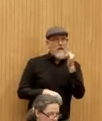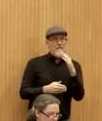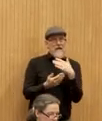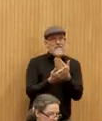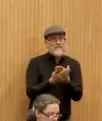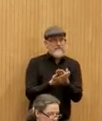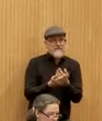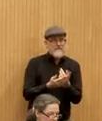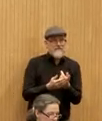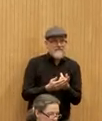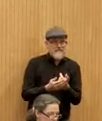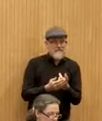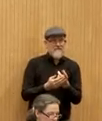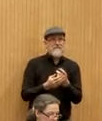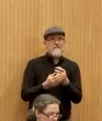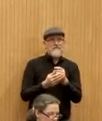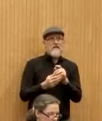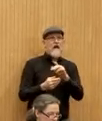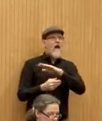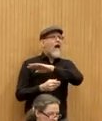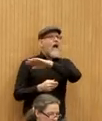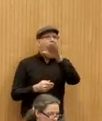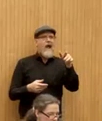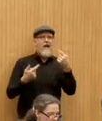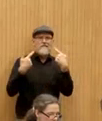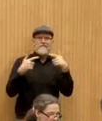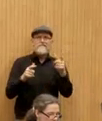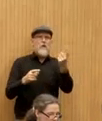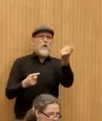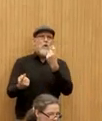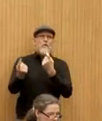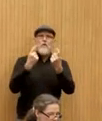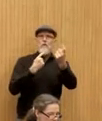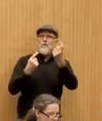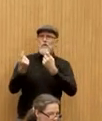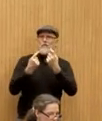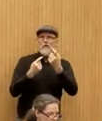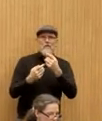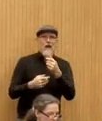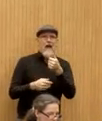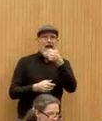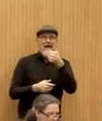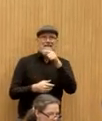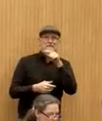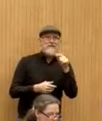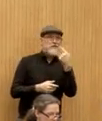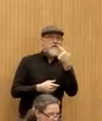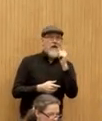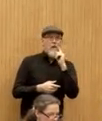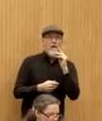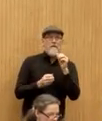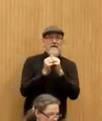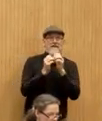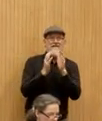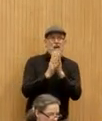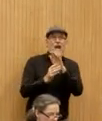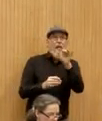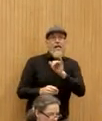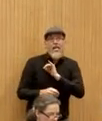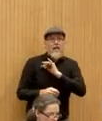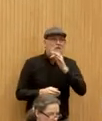Und es können alle mitmachen, die Lust haben, neue spannende Themen zu lernen und sie einfach auszutauschen